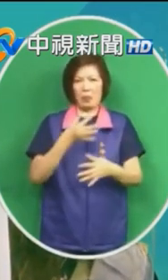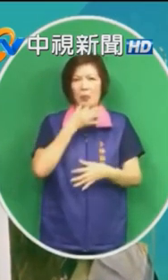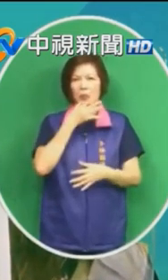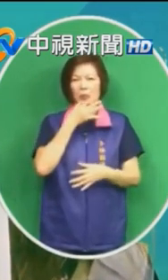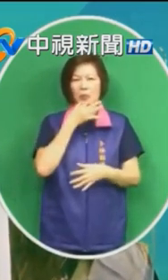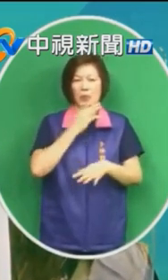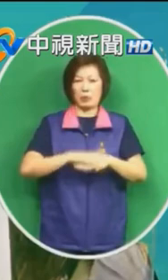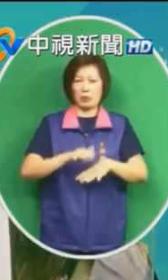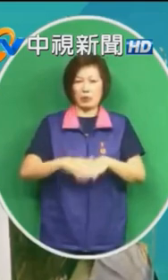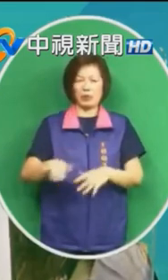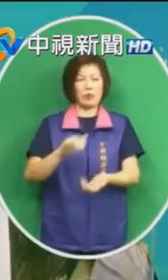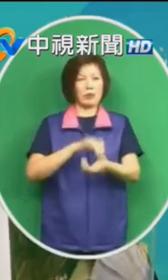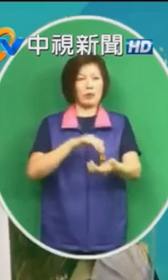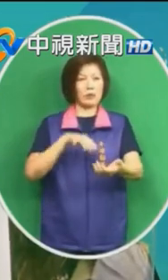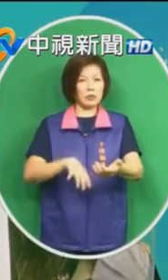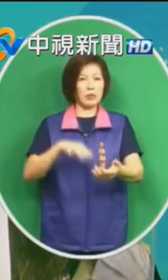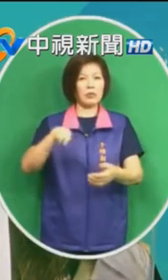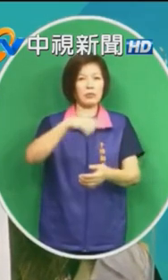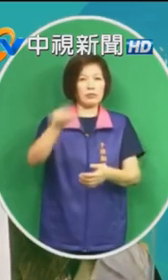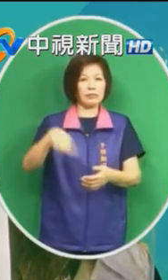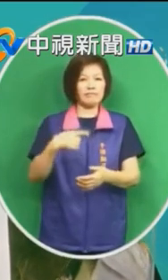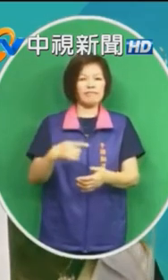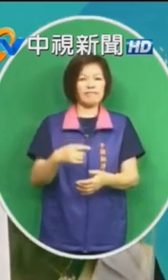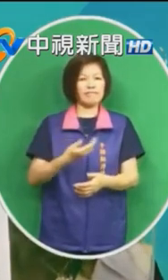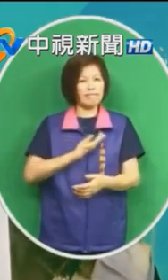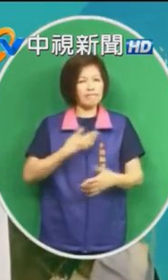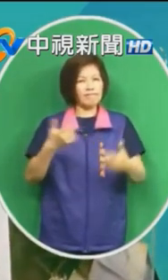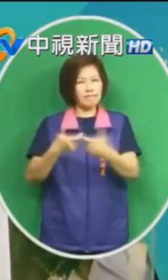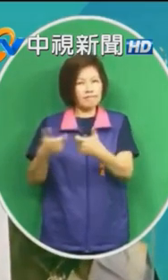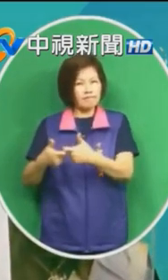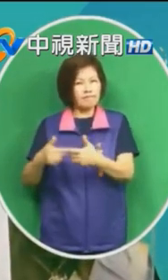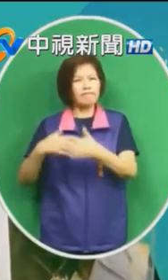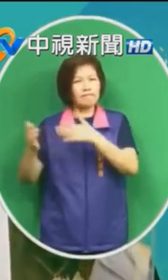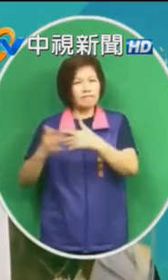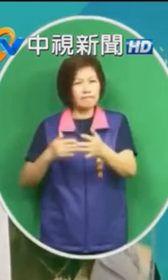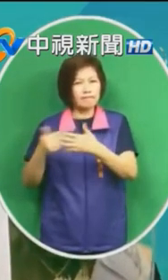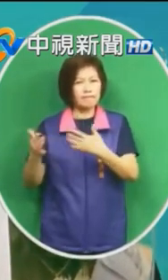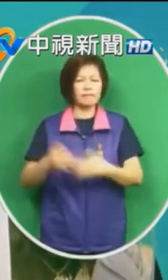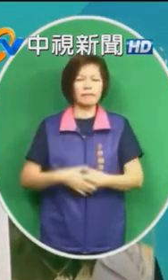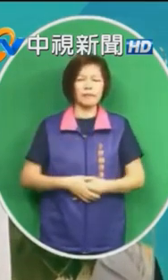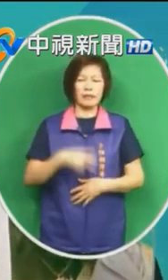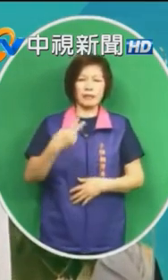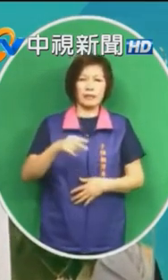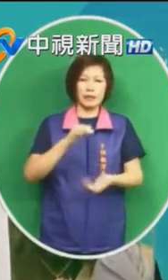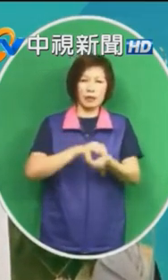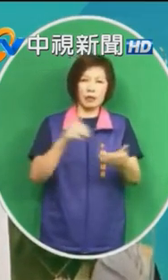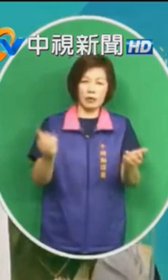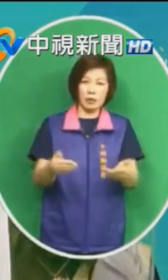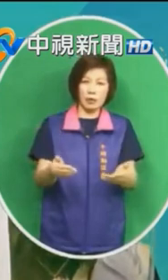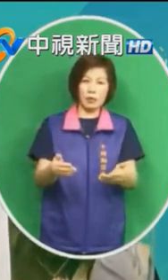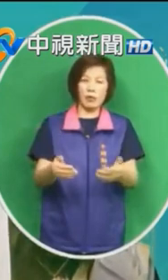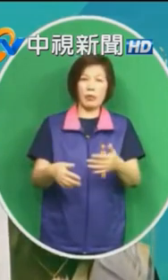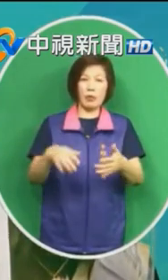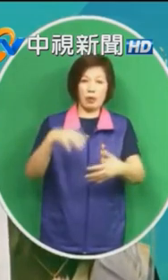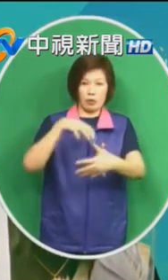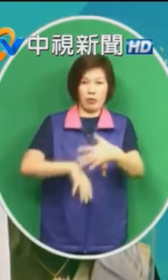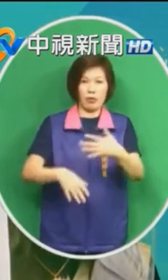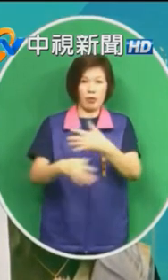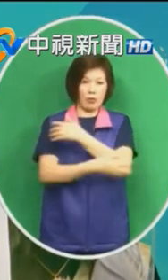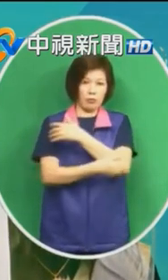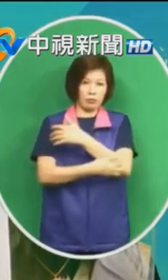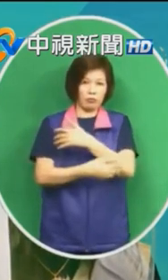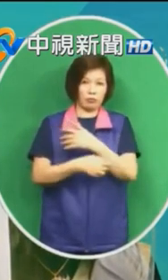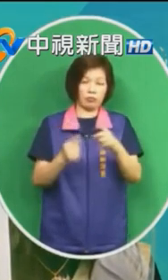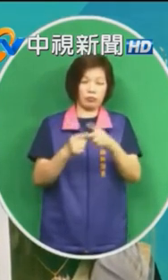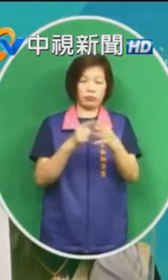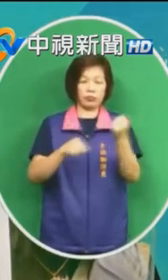呢，在我们大家配合之下、协助之下，把自己医疗院所的员工